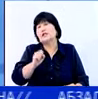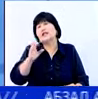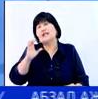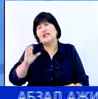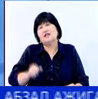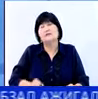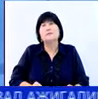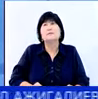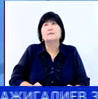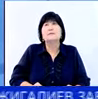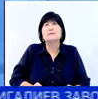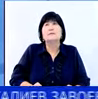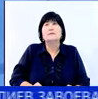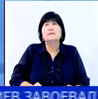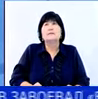Садыков.